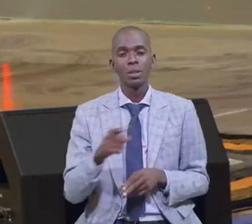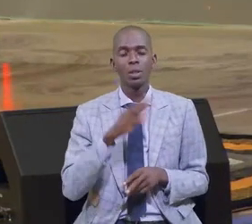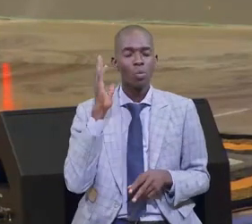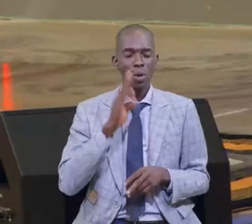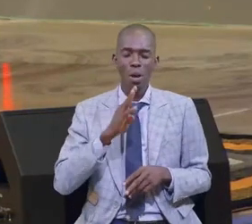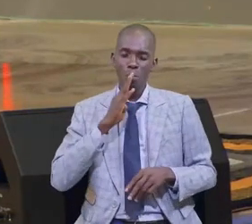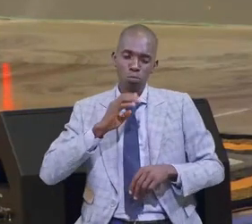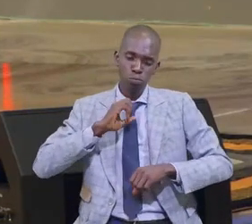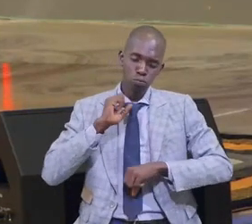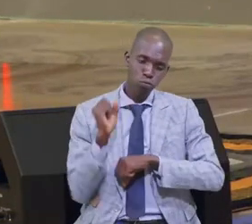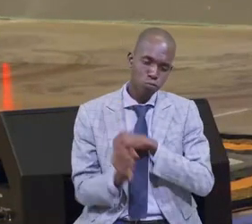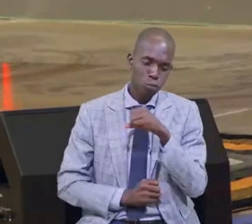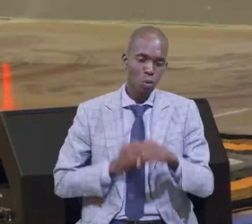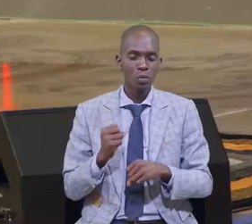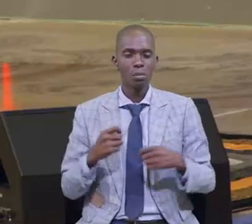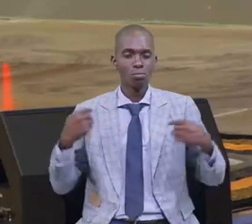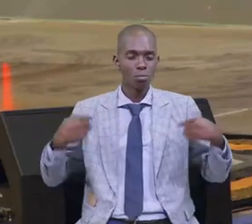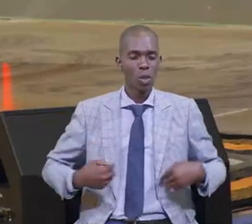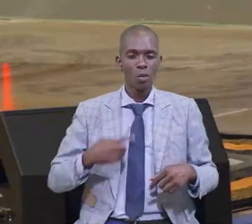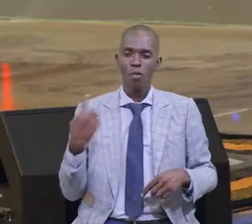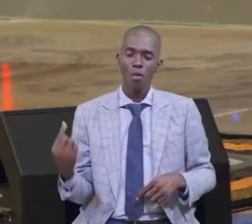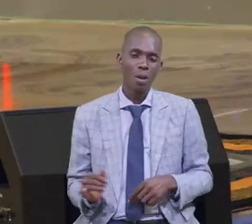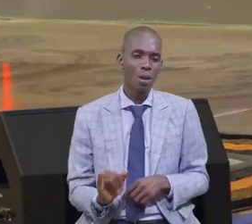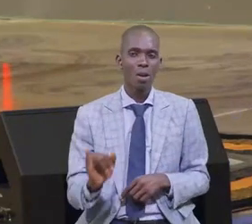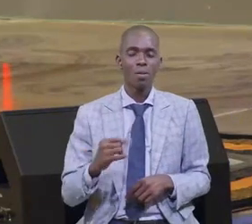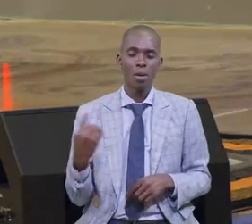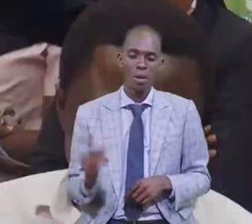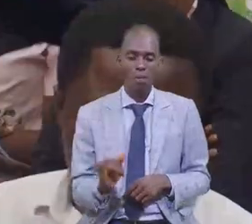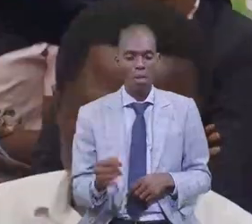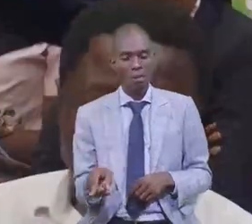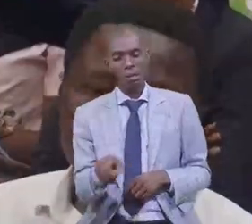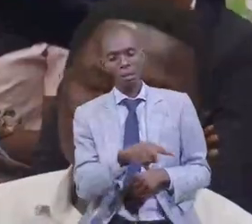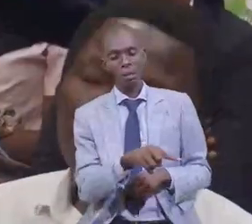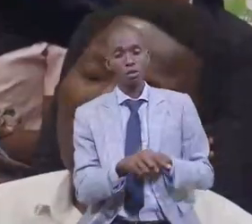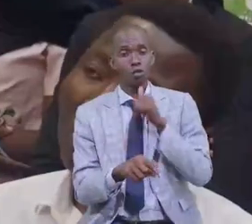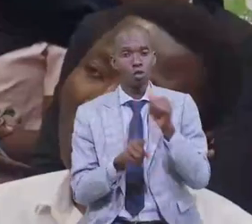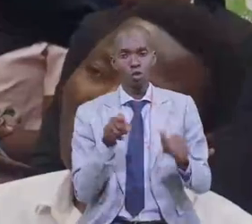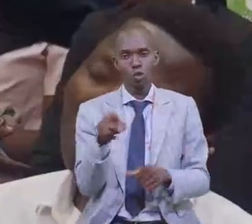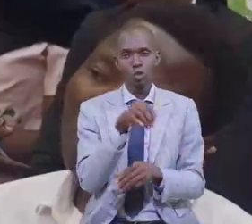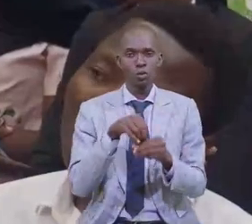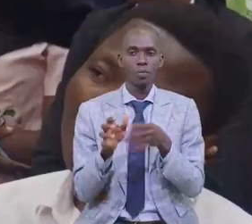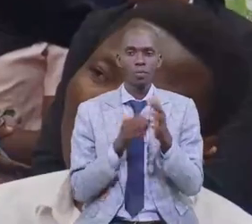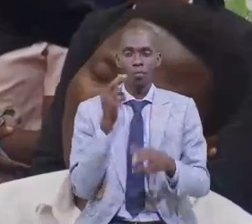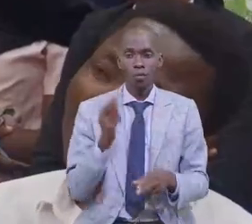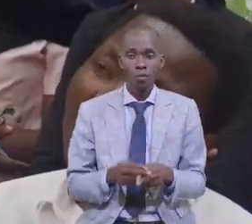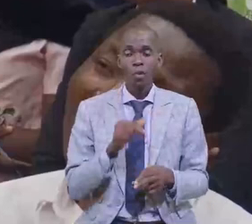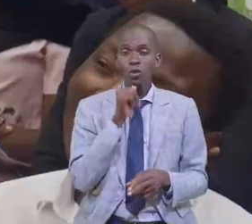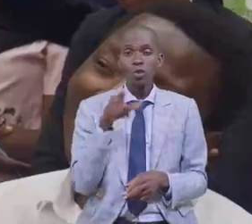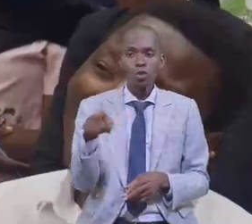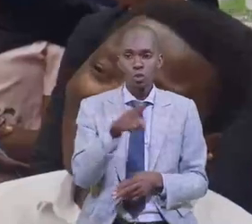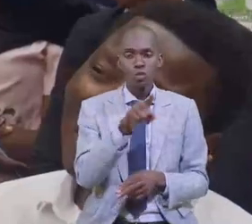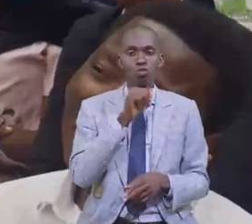Ils seront tourmentés au siècle des siècles. Eux, et non vous. Je dis